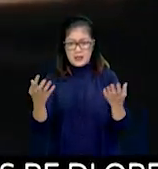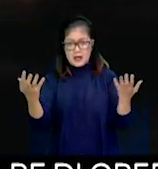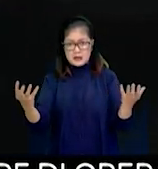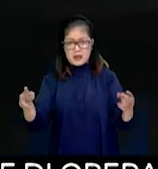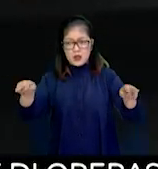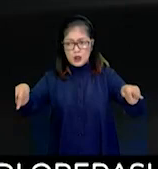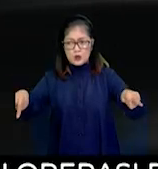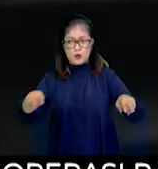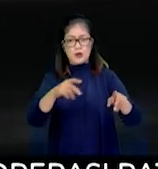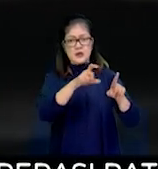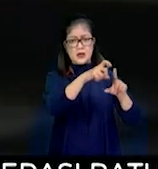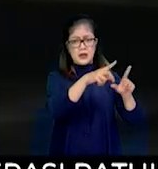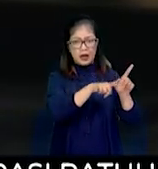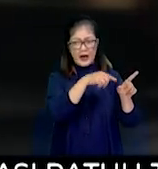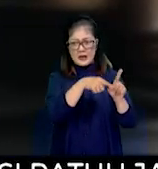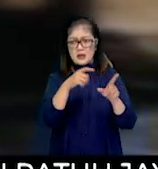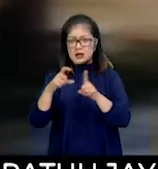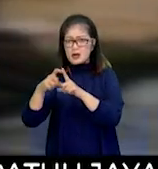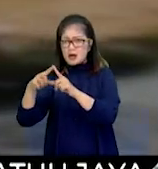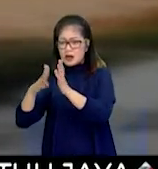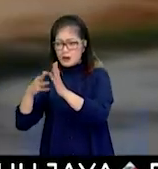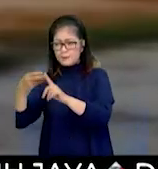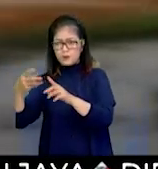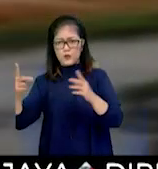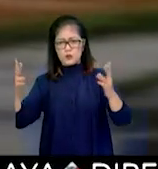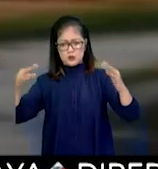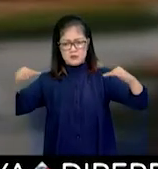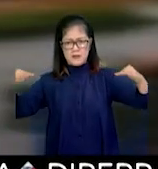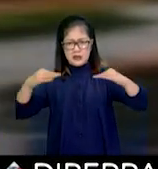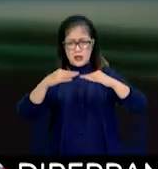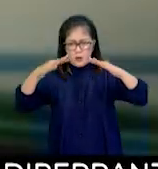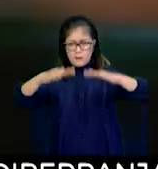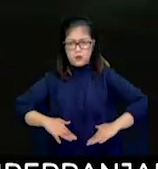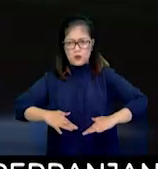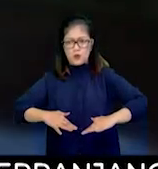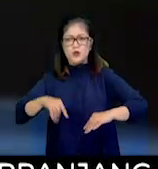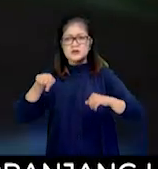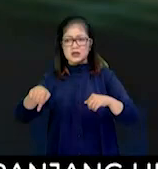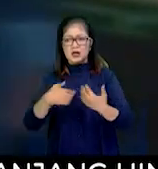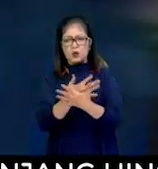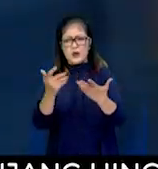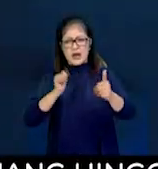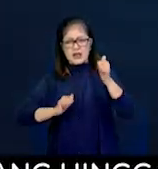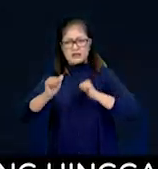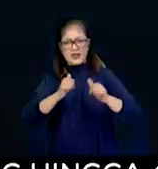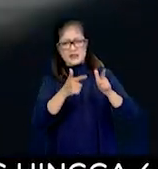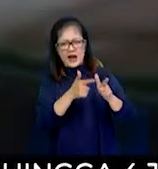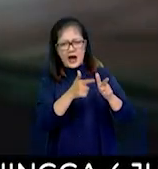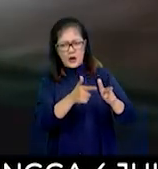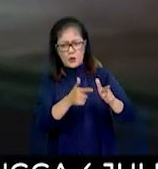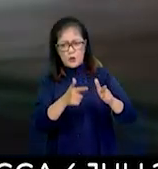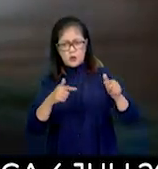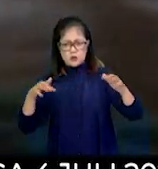Barat, tidak lagi terhubung dan membuat aktivitas warga terganggu pasca jembatan ambruk. Derasnya banjir bak air bah membuat warga